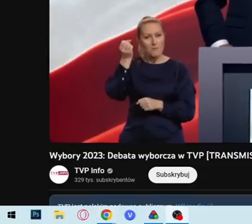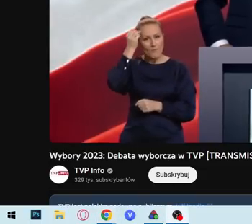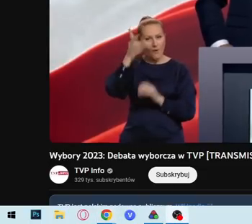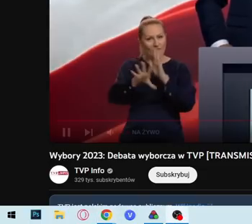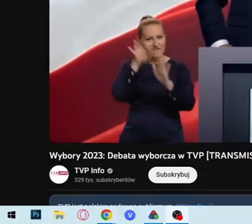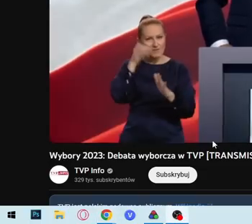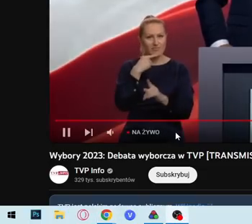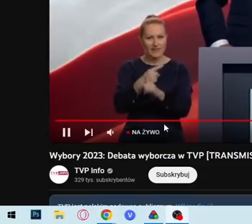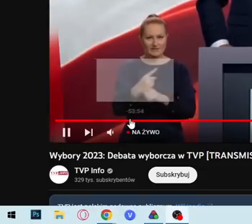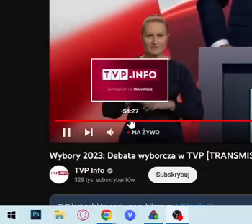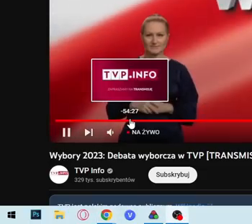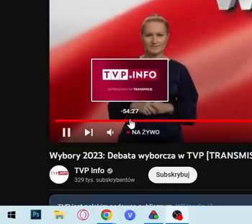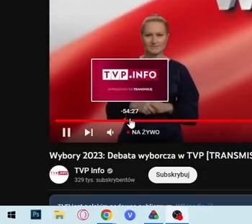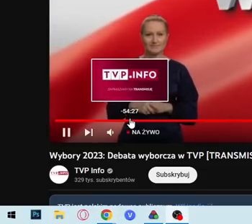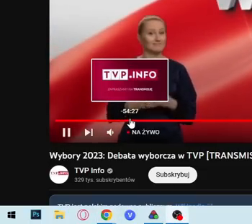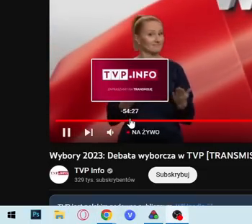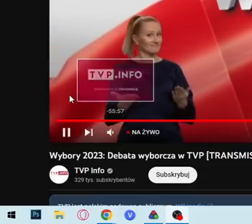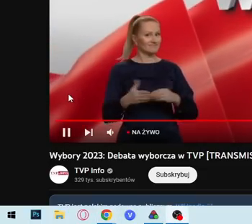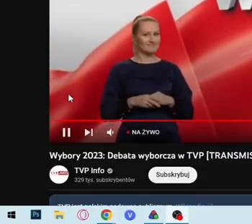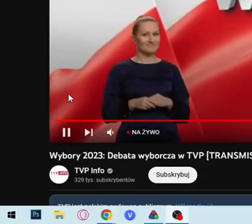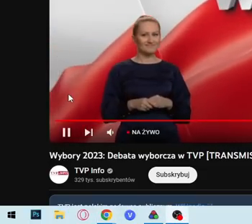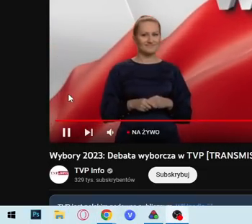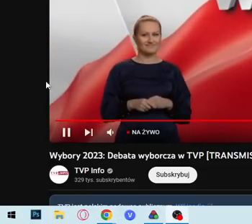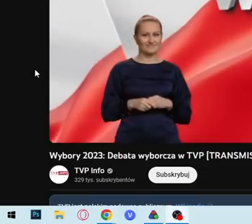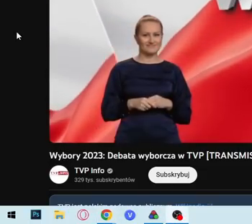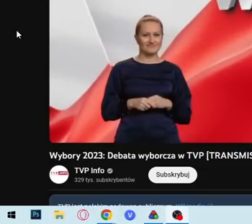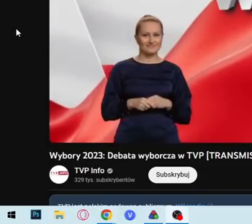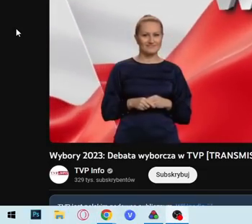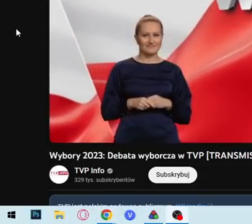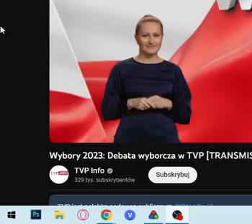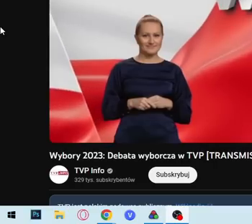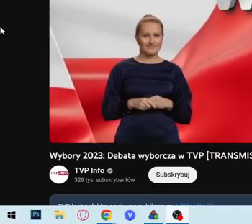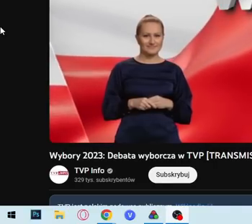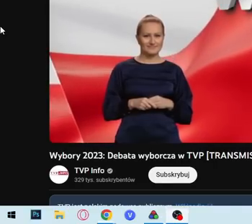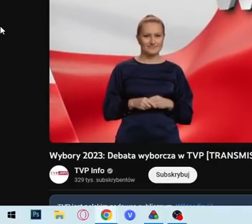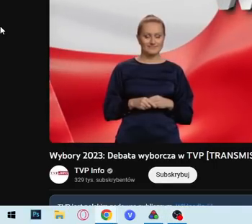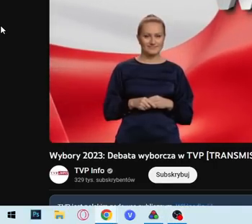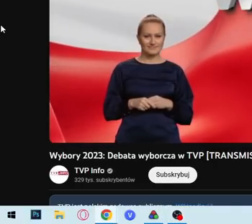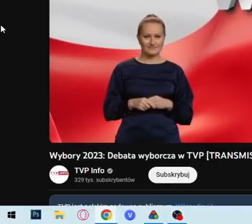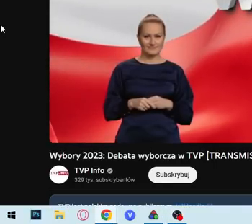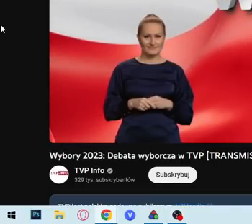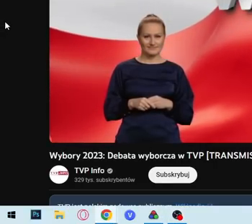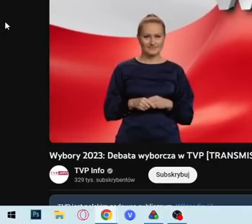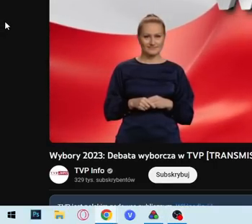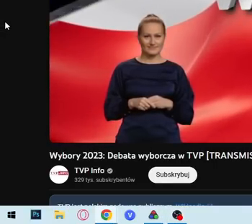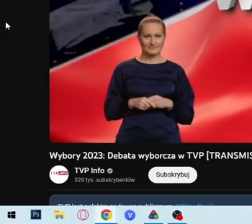Spidermana wczoraj mało, no ale dzisiaj też będzie mało, bo zostało 2 godziny gry.